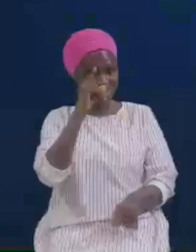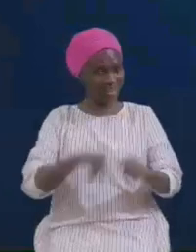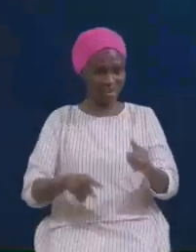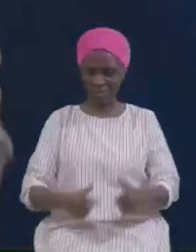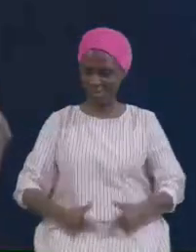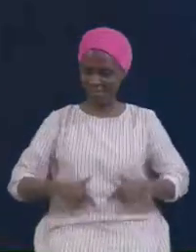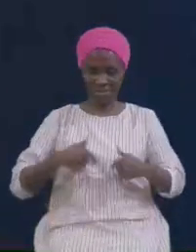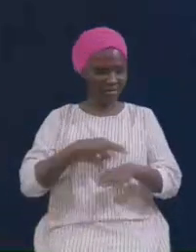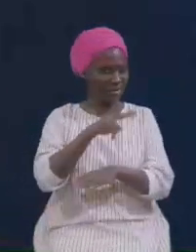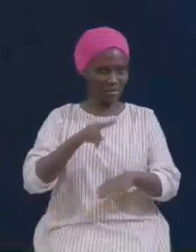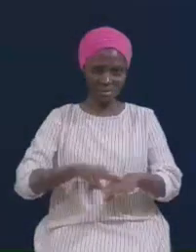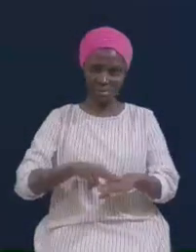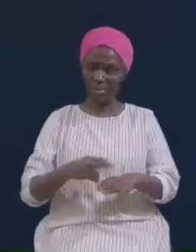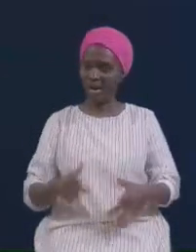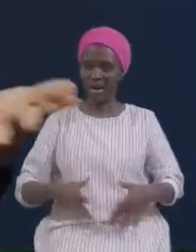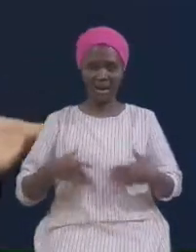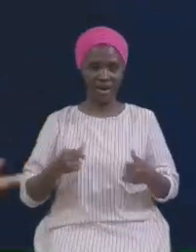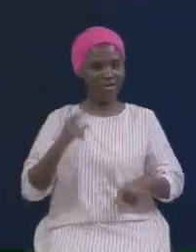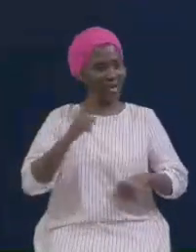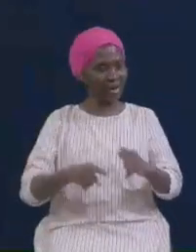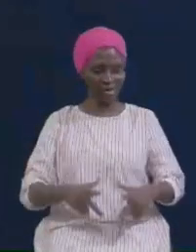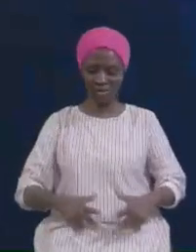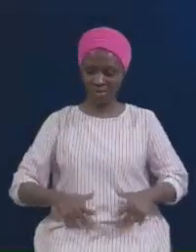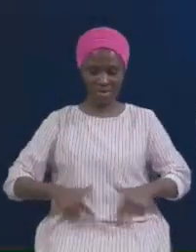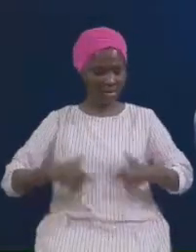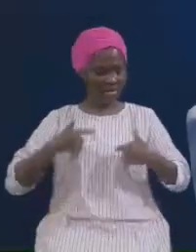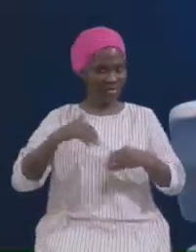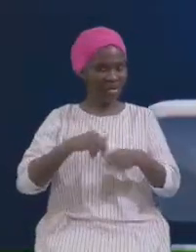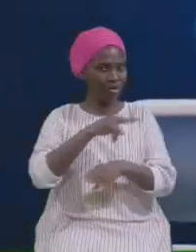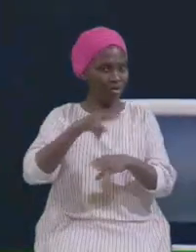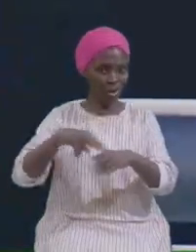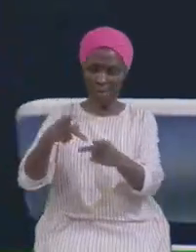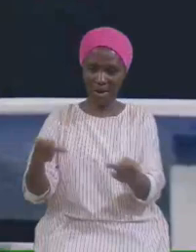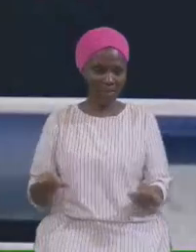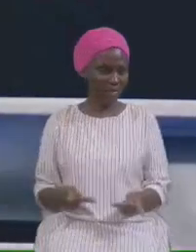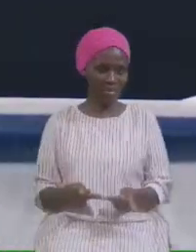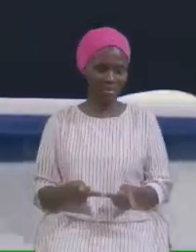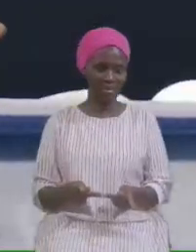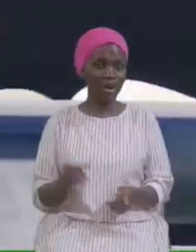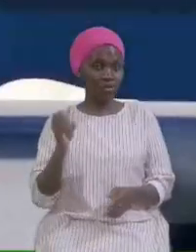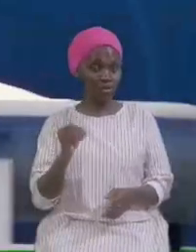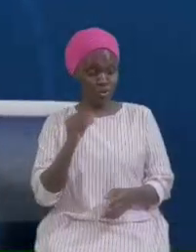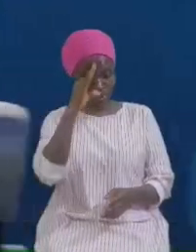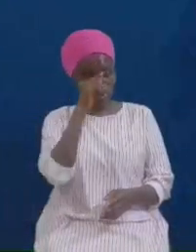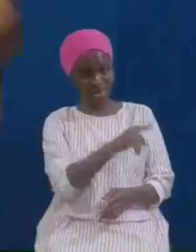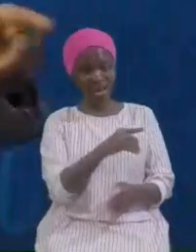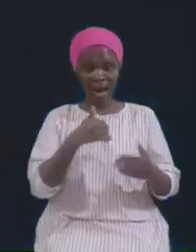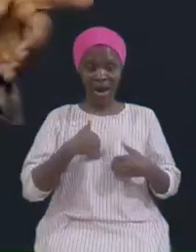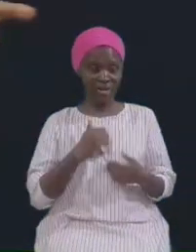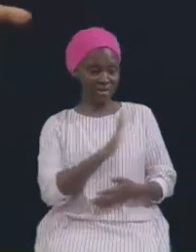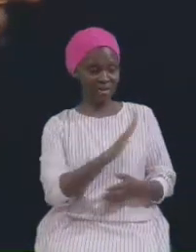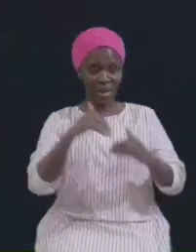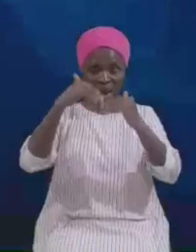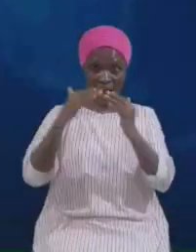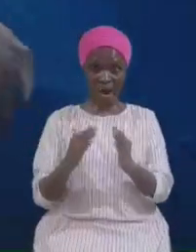normalement, dans un lieu normal, dans une maison normale, dans une situation normale. Ainsi donc, il avait sa